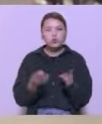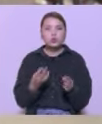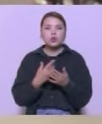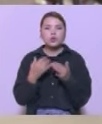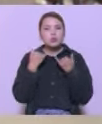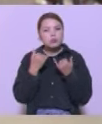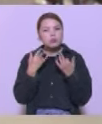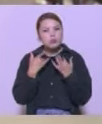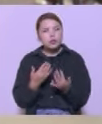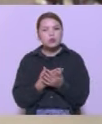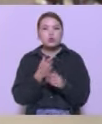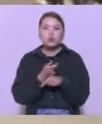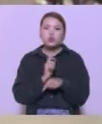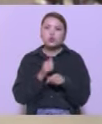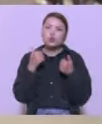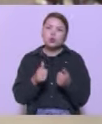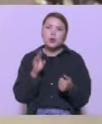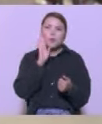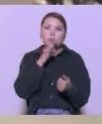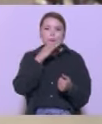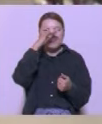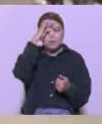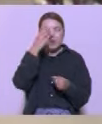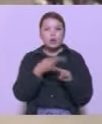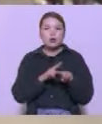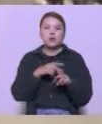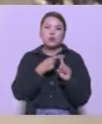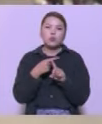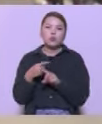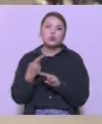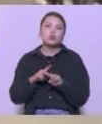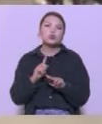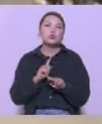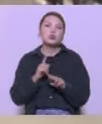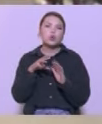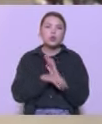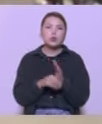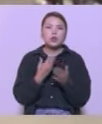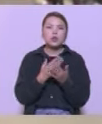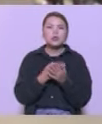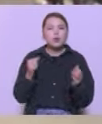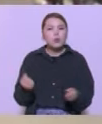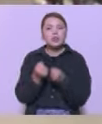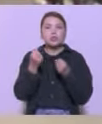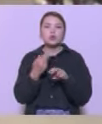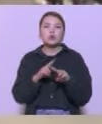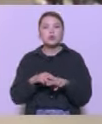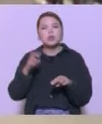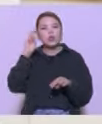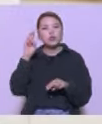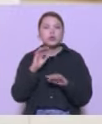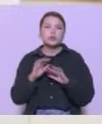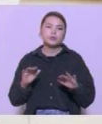Это очень даже хорошо, то что родителям это большой плюс в плане того, что когда их поддерживают именно на местах